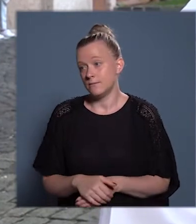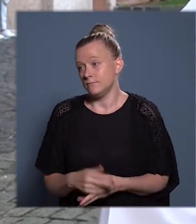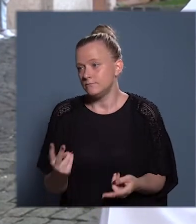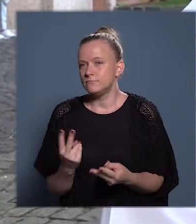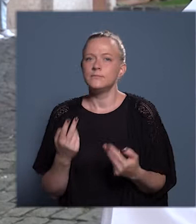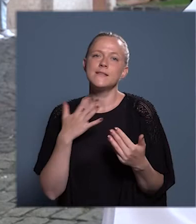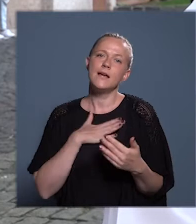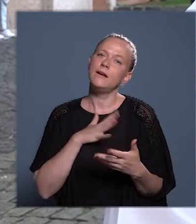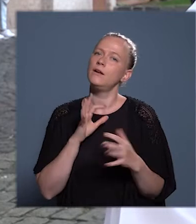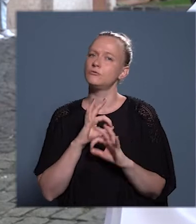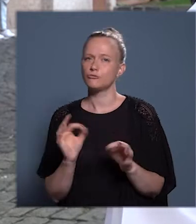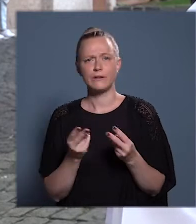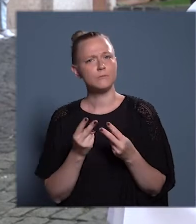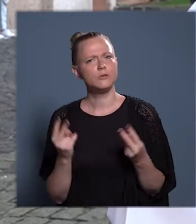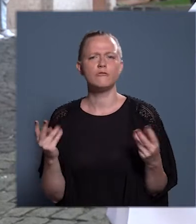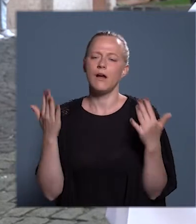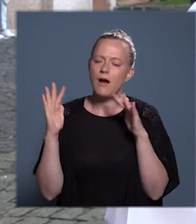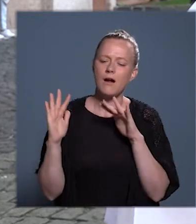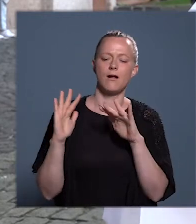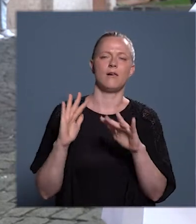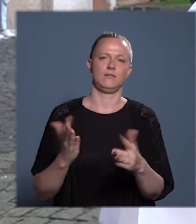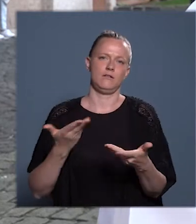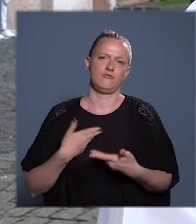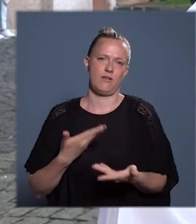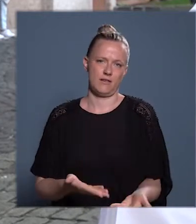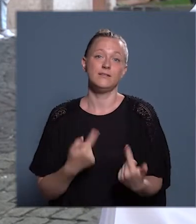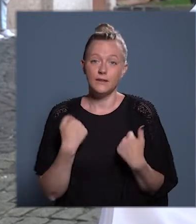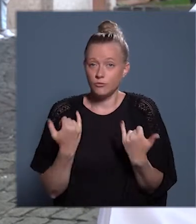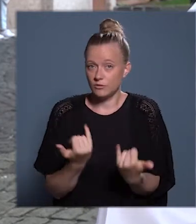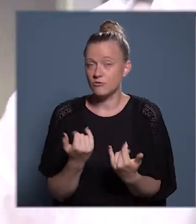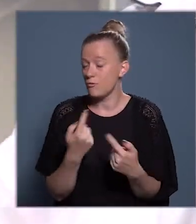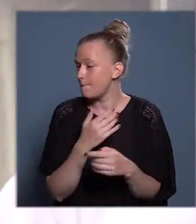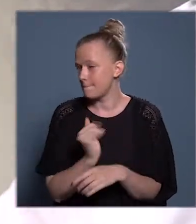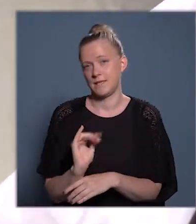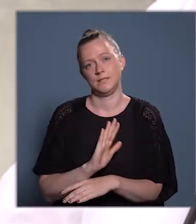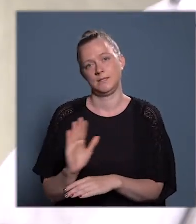meg a jóság bőség áldása ez. Nekem is, nekünk is, meg mindnyájunknak.